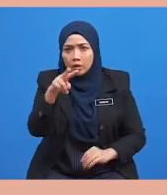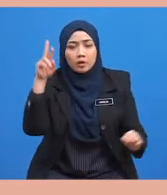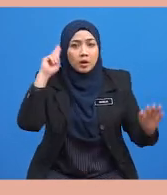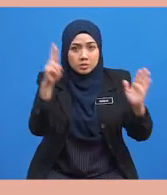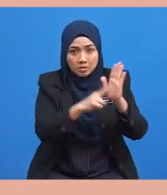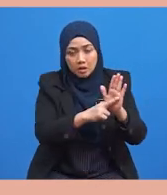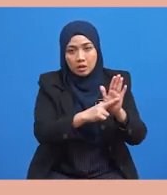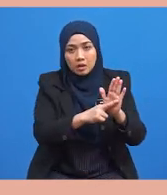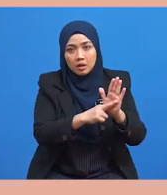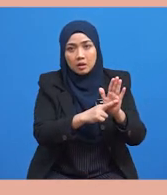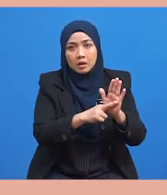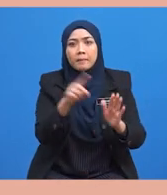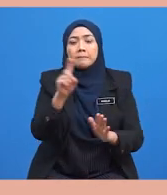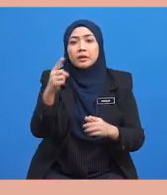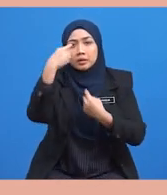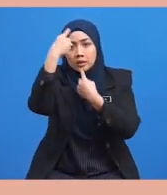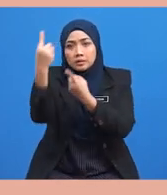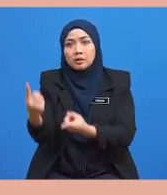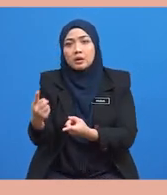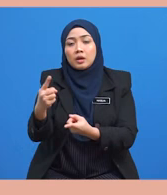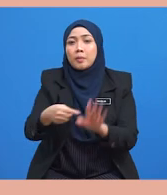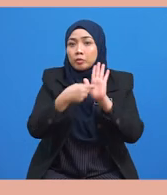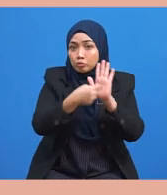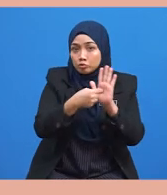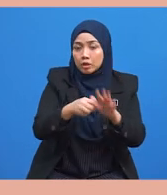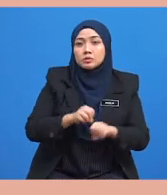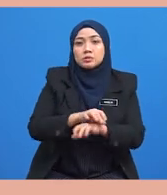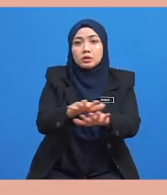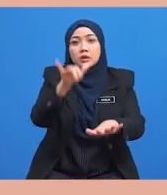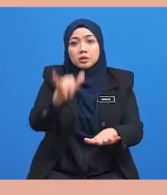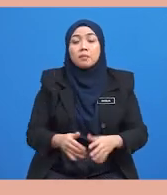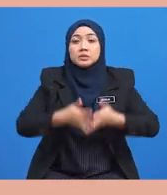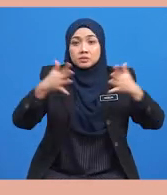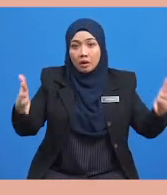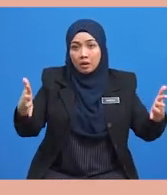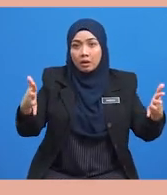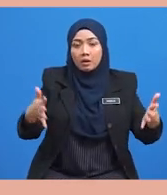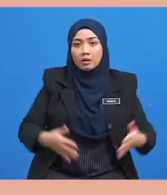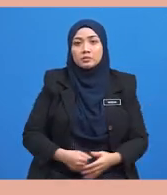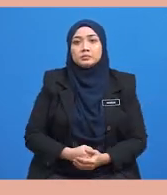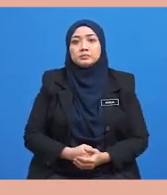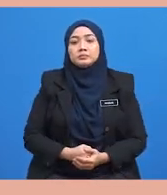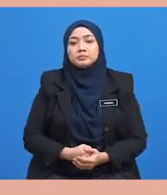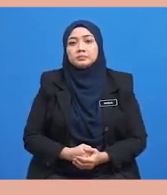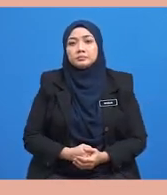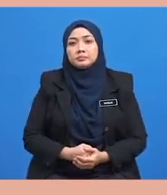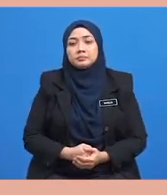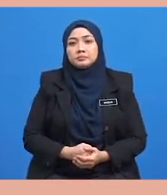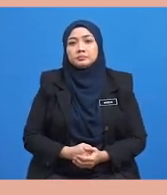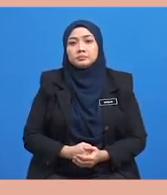tersebut, data manakah yang menunjukkan serakan yang lebih besar? Berikan justifikasi